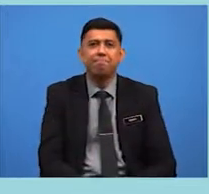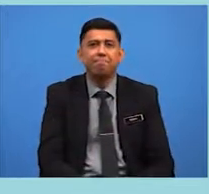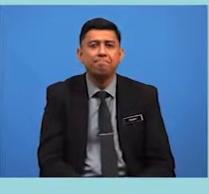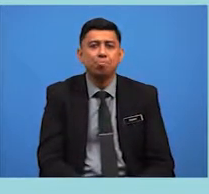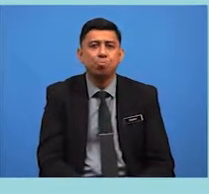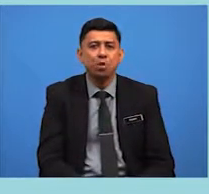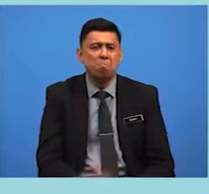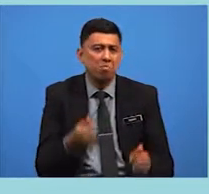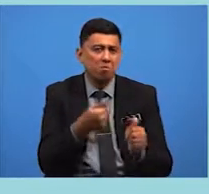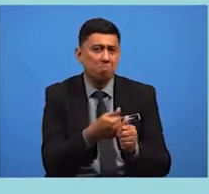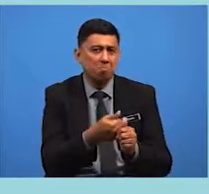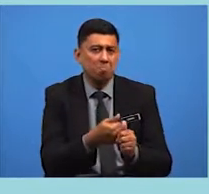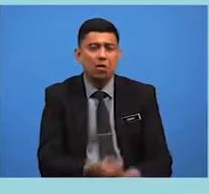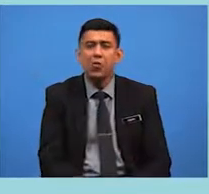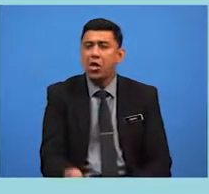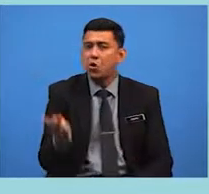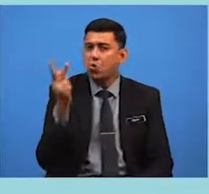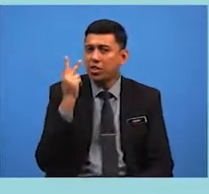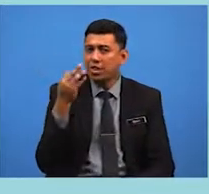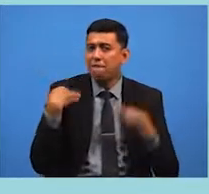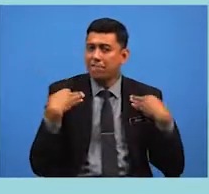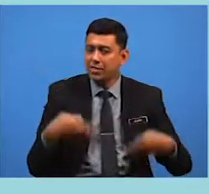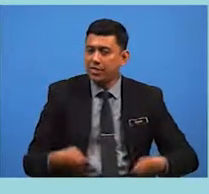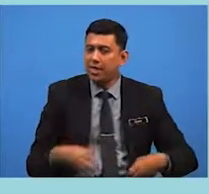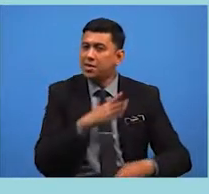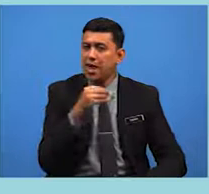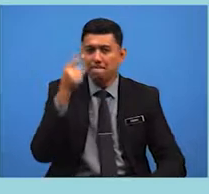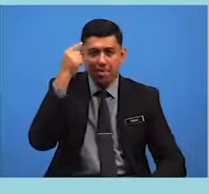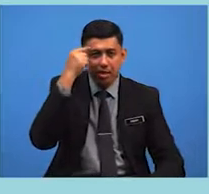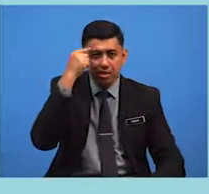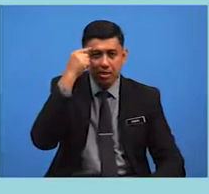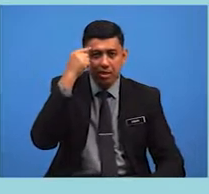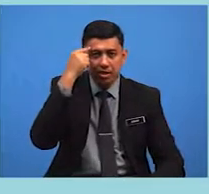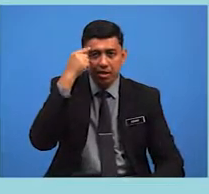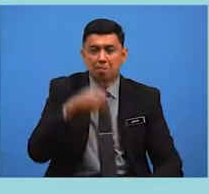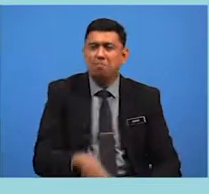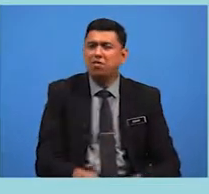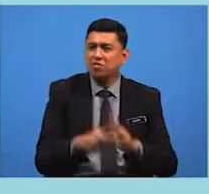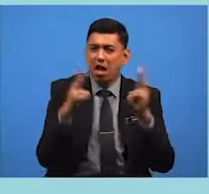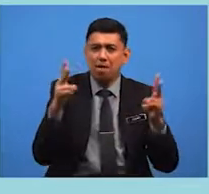Persoalan berikutnya ialah kekuatan fizikal dan mental yang